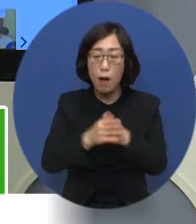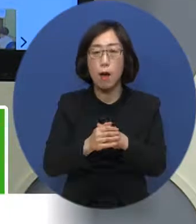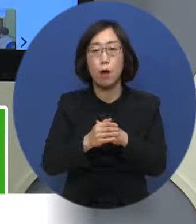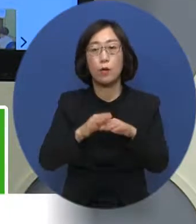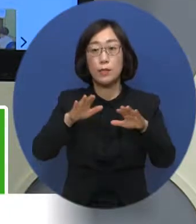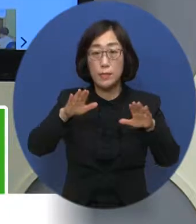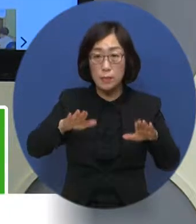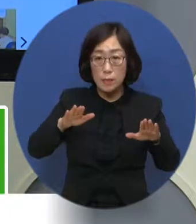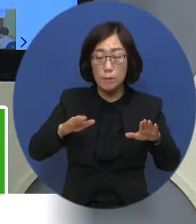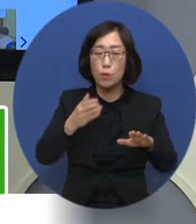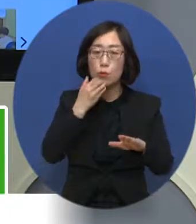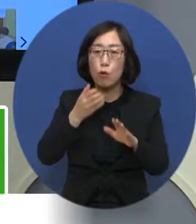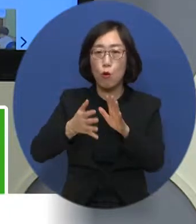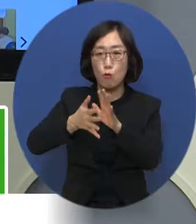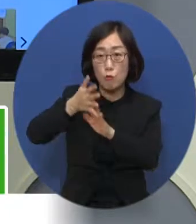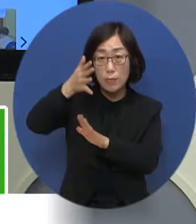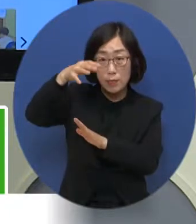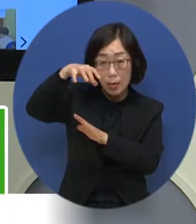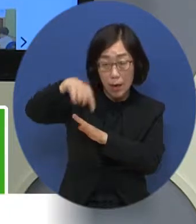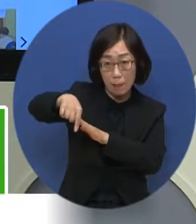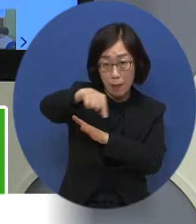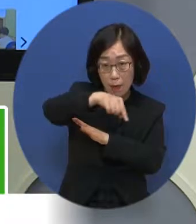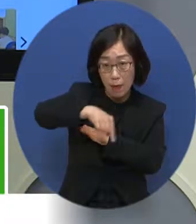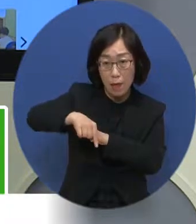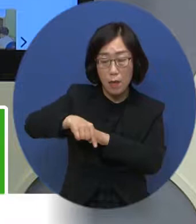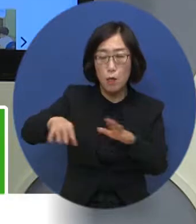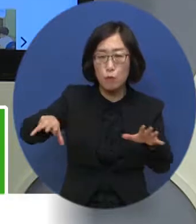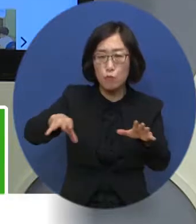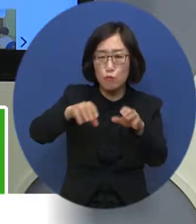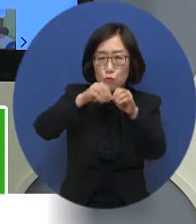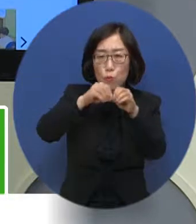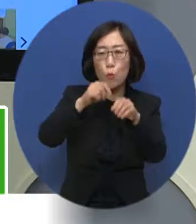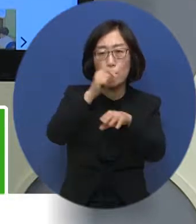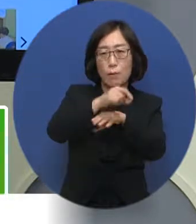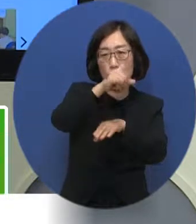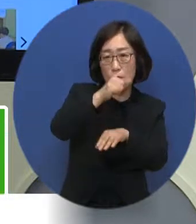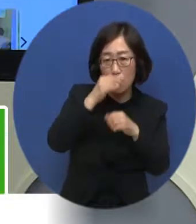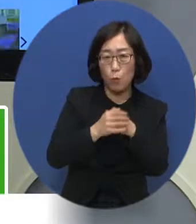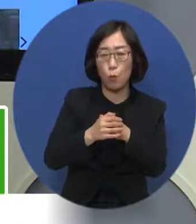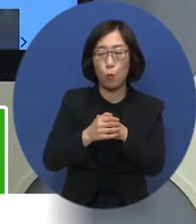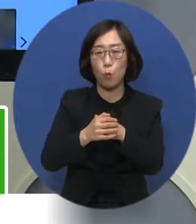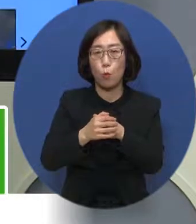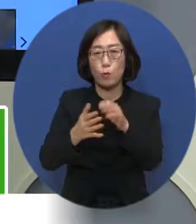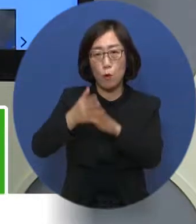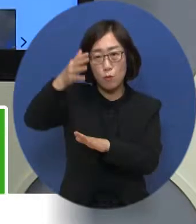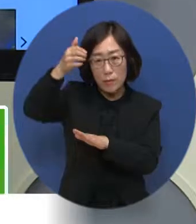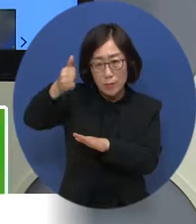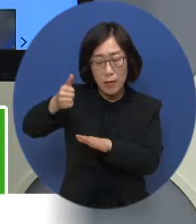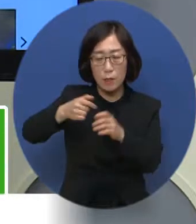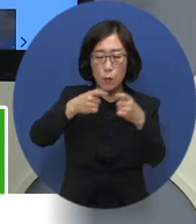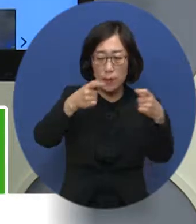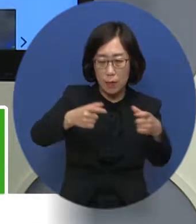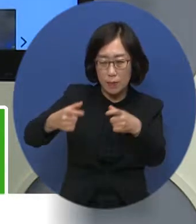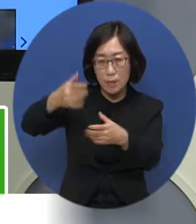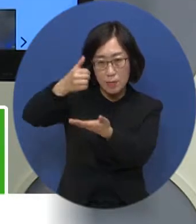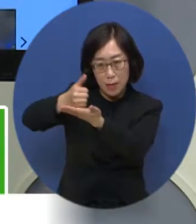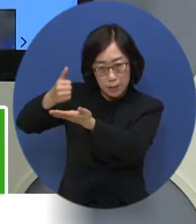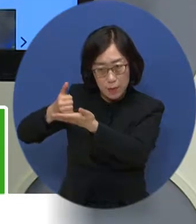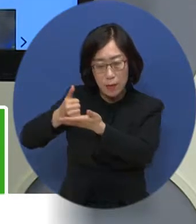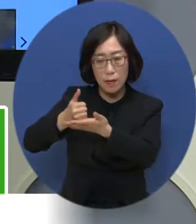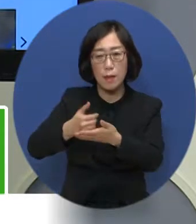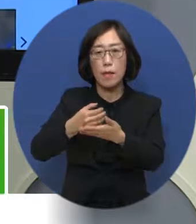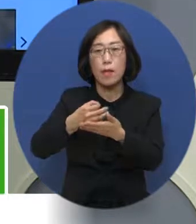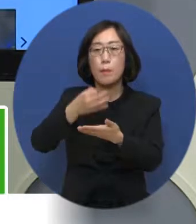서울시의 주사무소 가 있으면서 서울특별시장 또는 중앙행정기관의 장에게 비영리민간단체 지원법